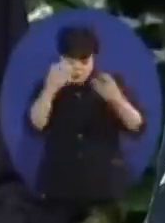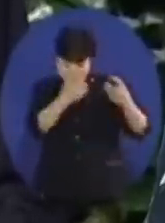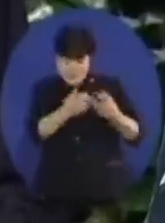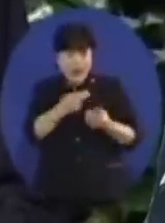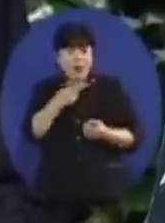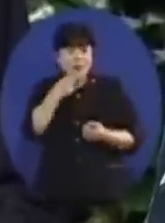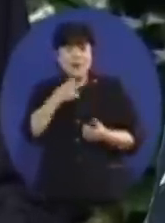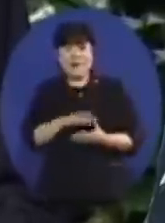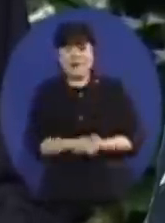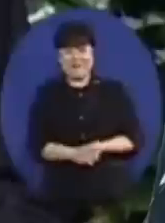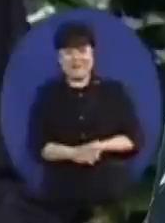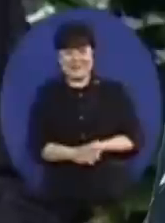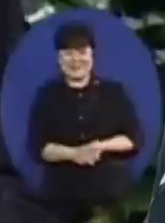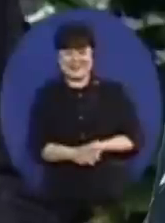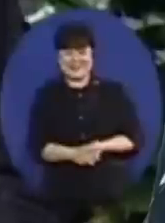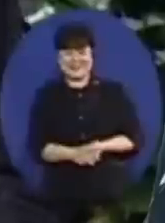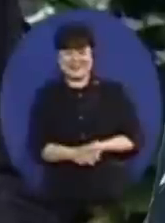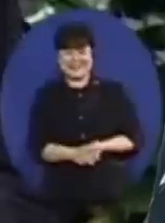충만이 오지 않습니다